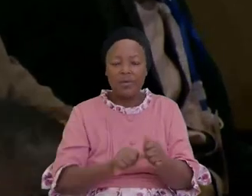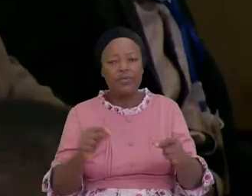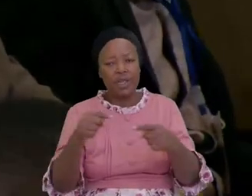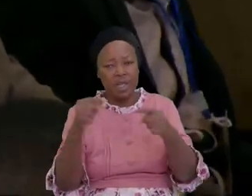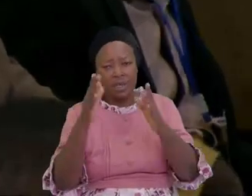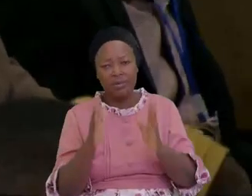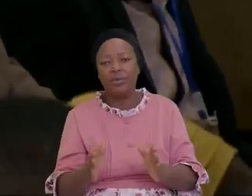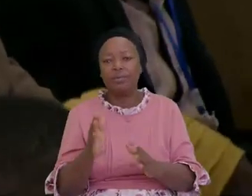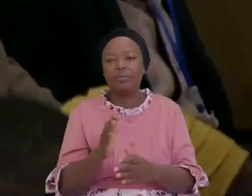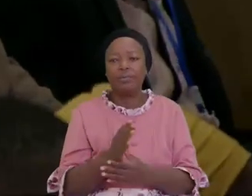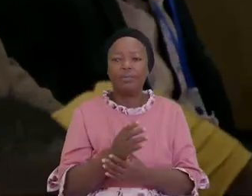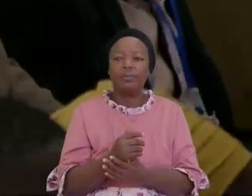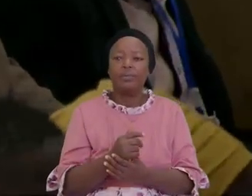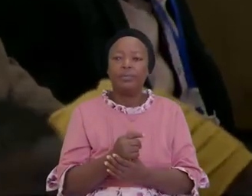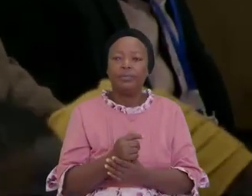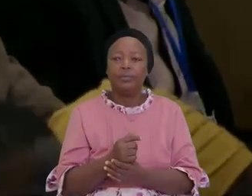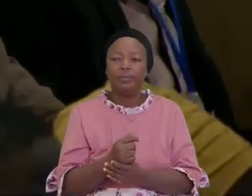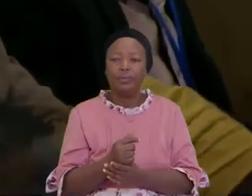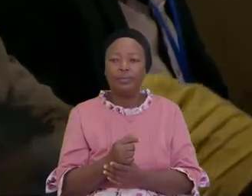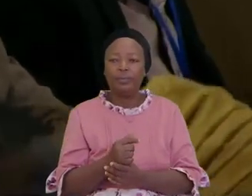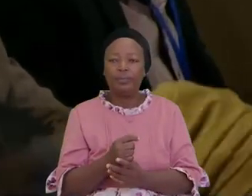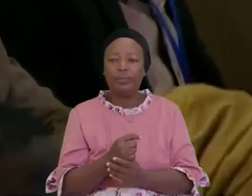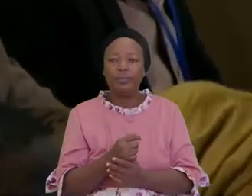pourras vaincre tous les ennemis.